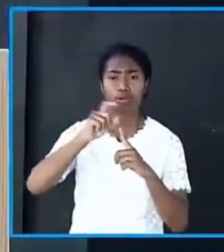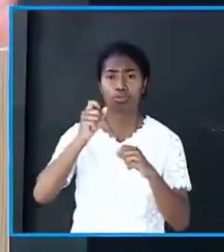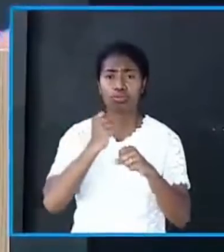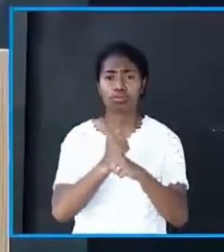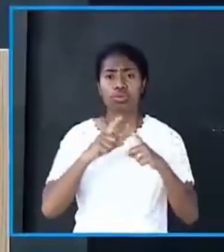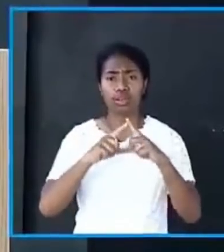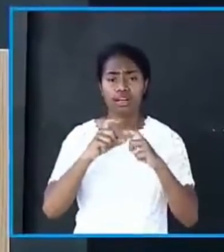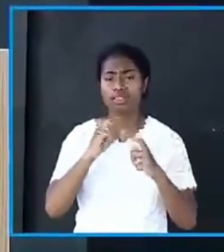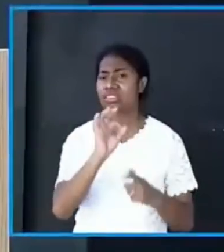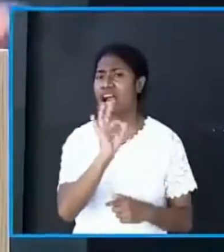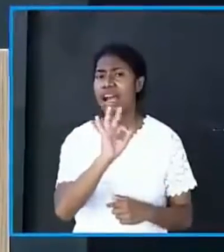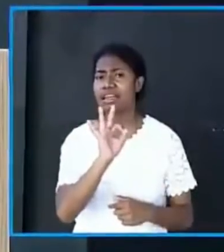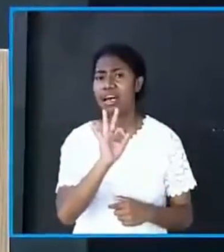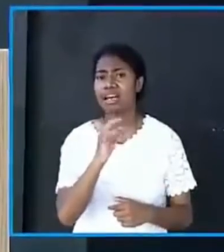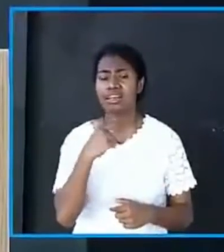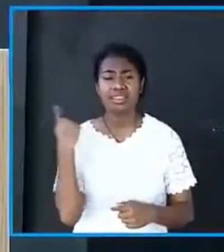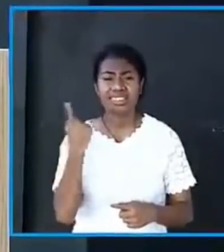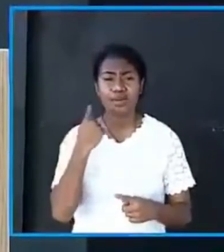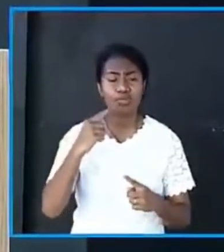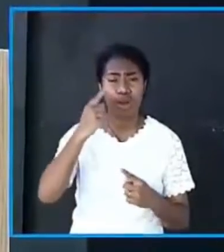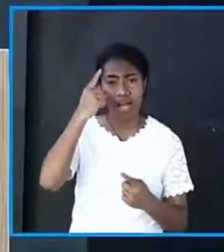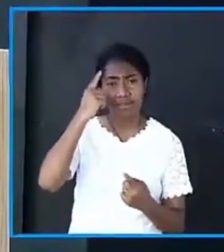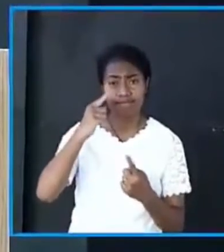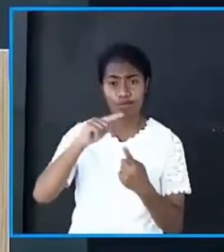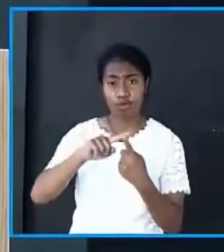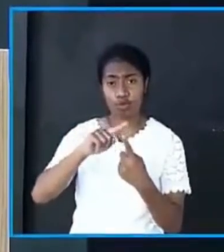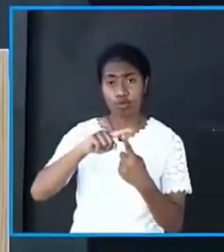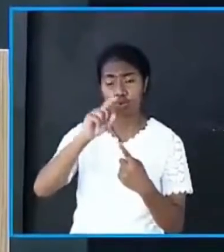tugasnya semua dikerjakan mesin